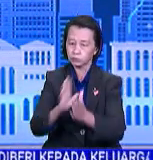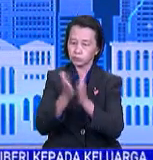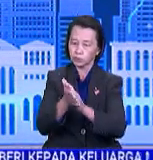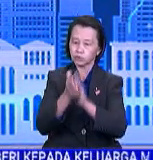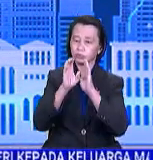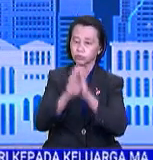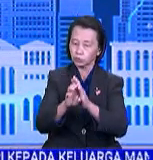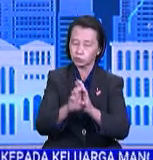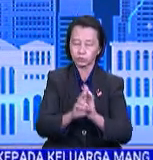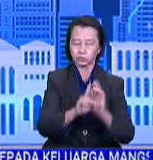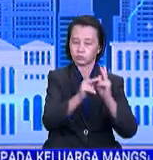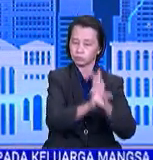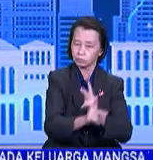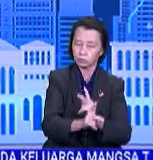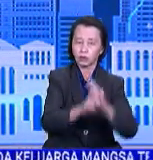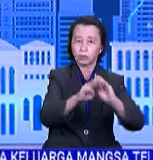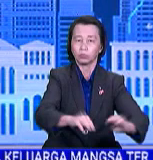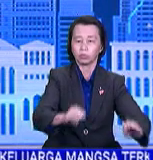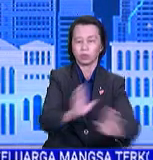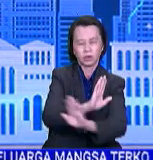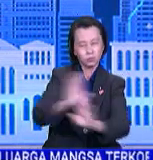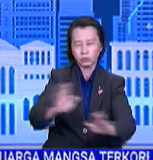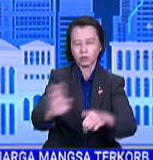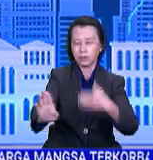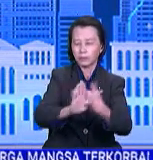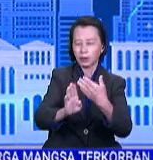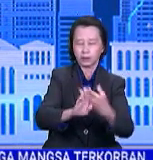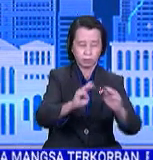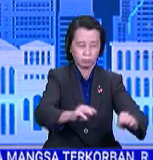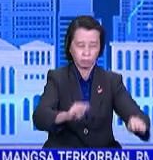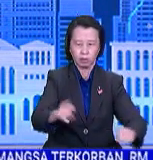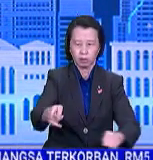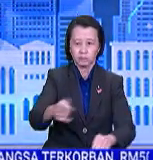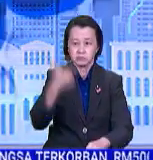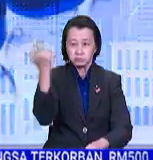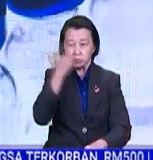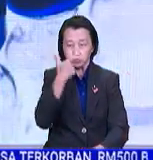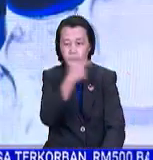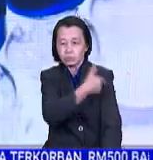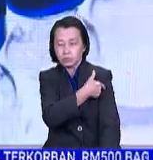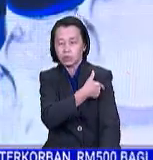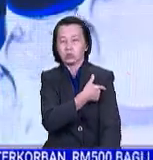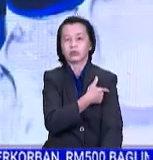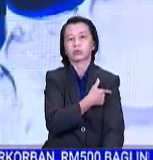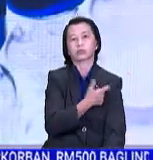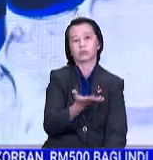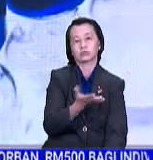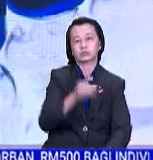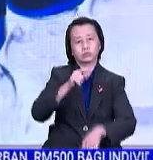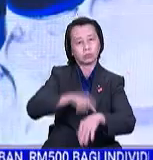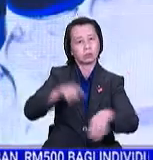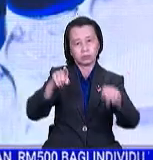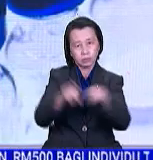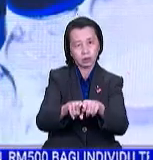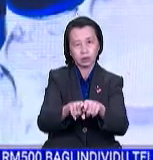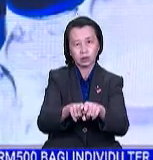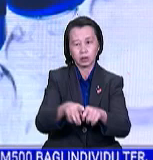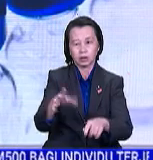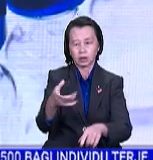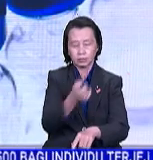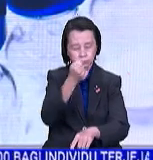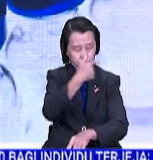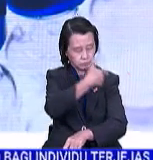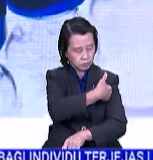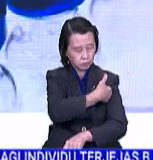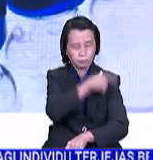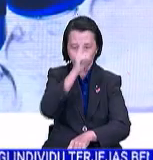contoh dan melindungi murid bukannya membahayakan mereka dengan menolak vaksin komplit mablas pada masa yang sama pengambilan